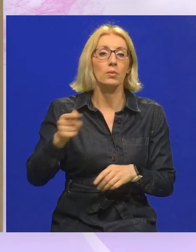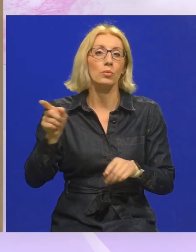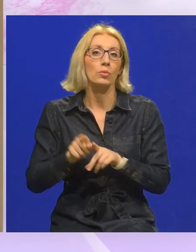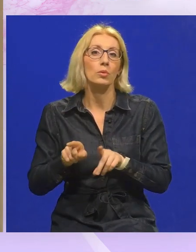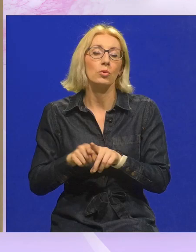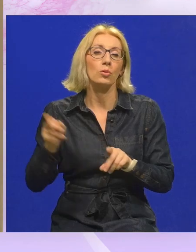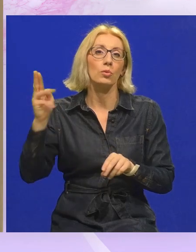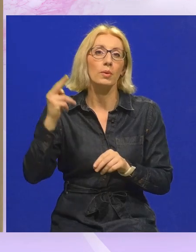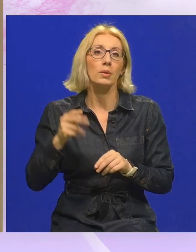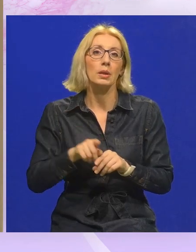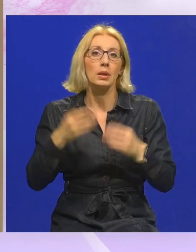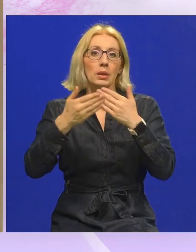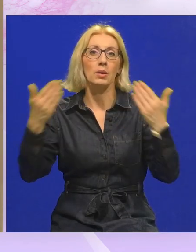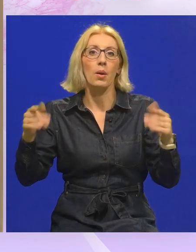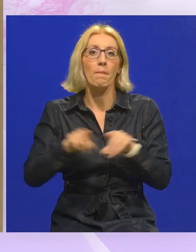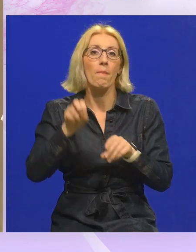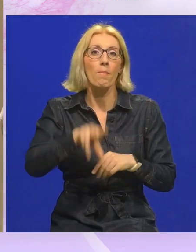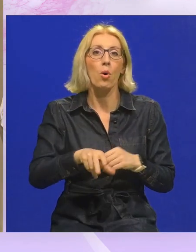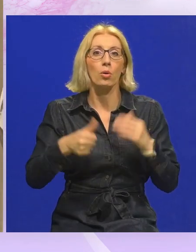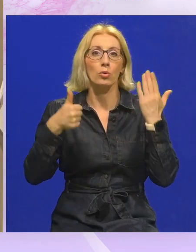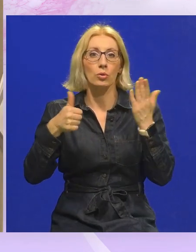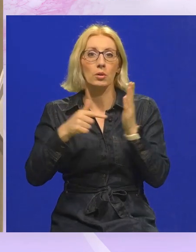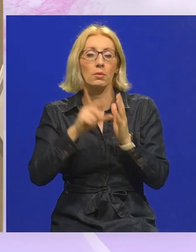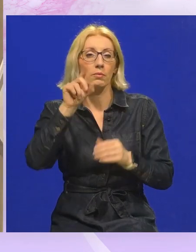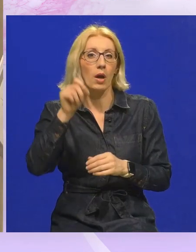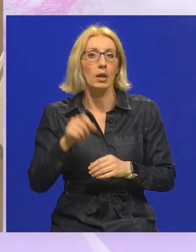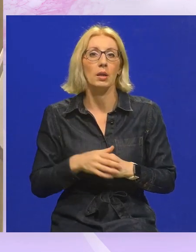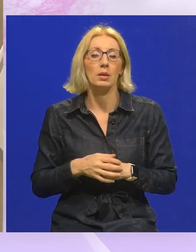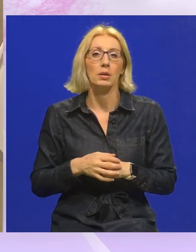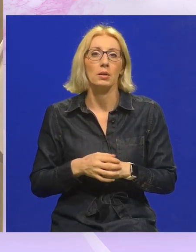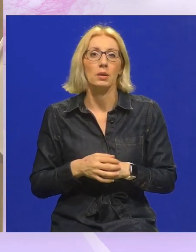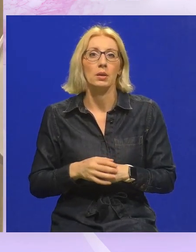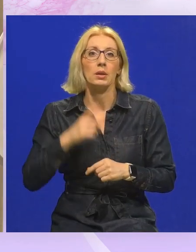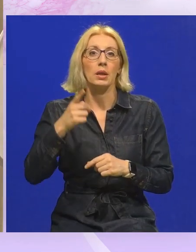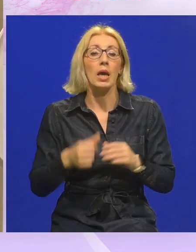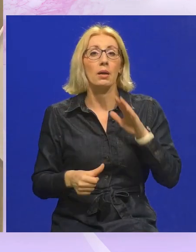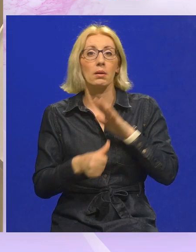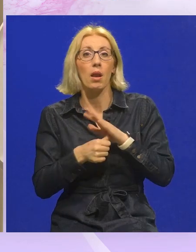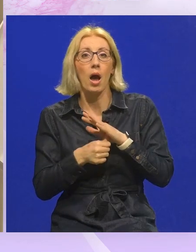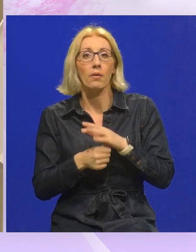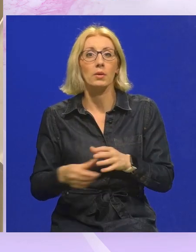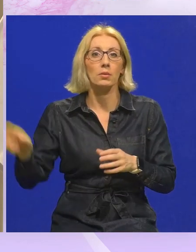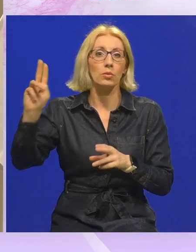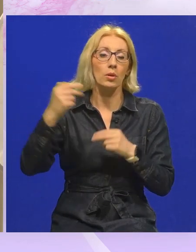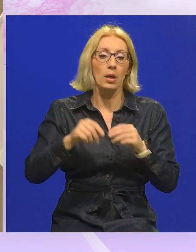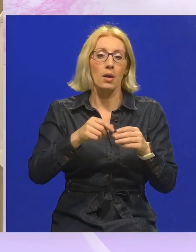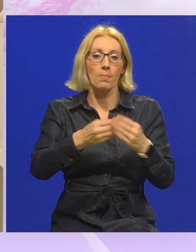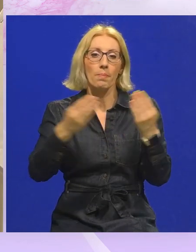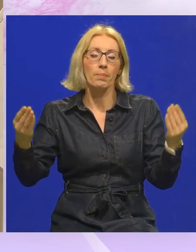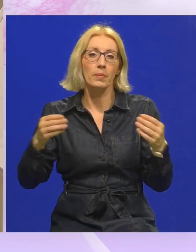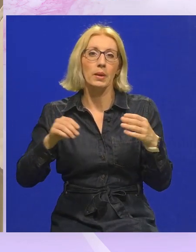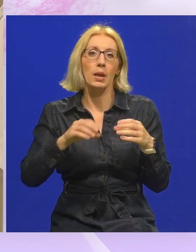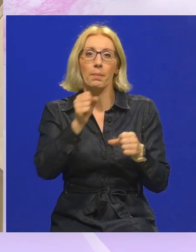i na izložbu koja će biti u Puli 6.12. I onda glavni razlog sazivanja ove konferencije su